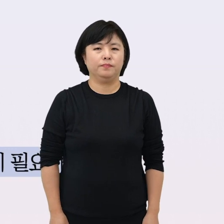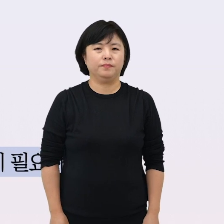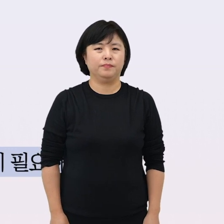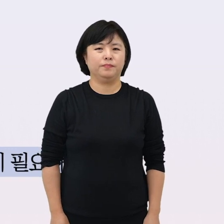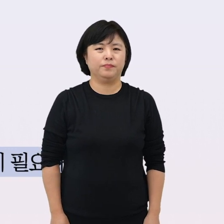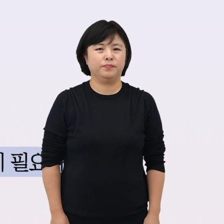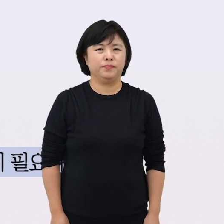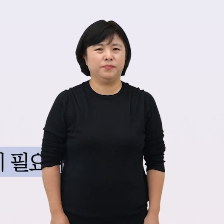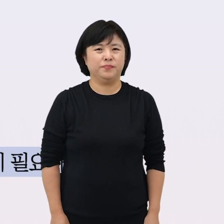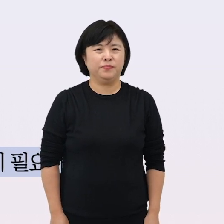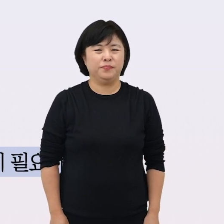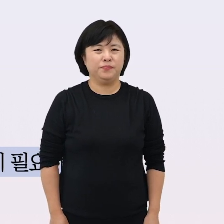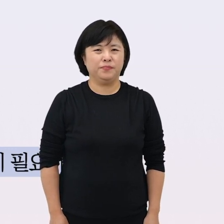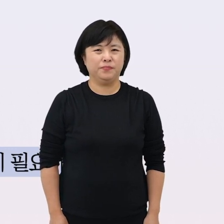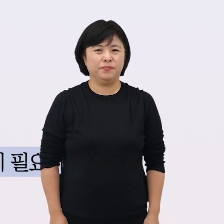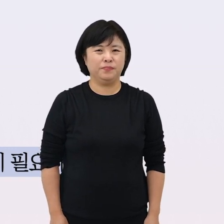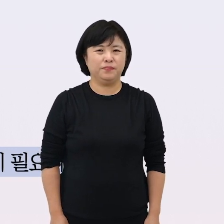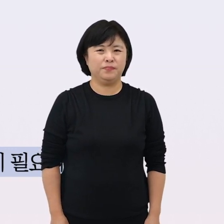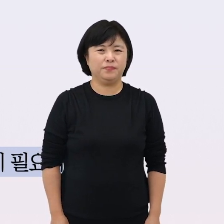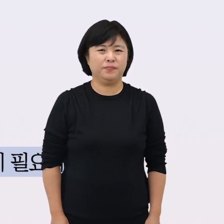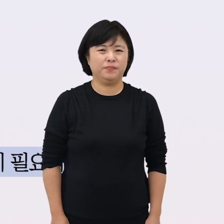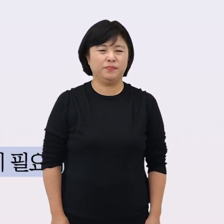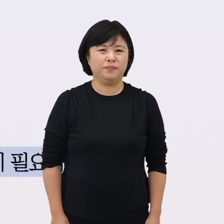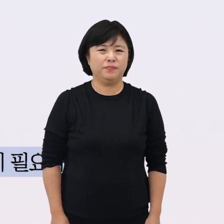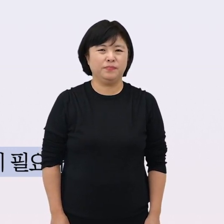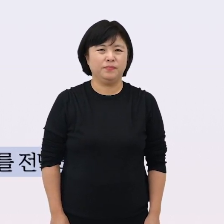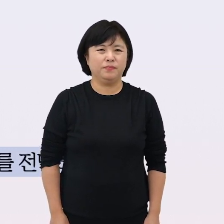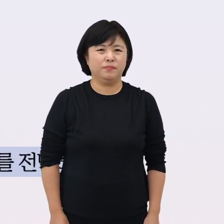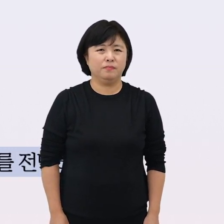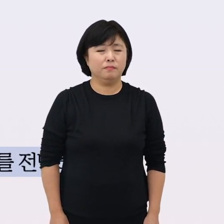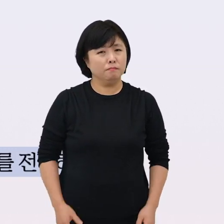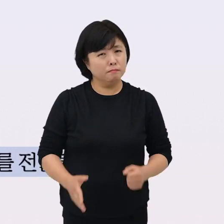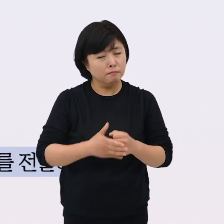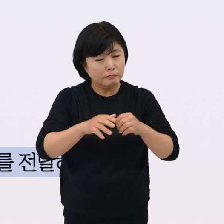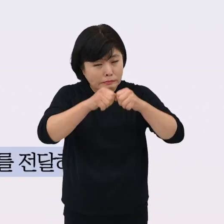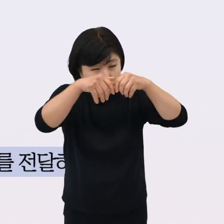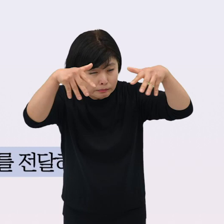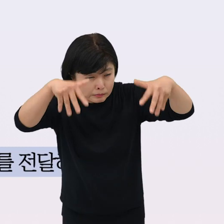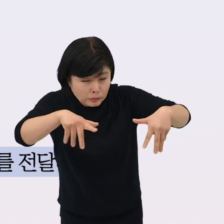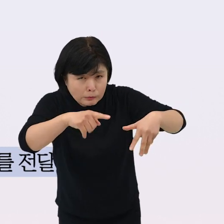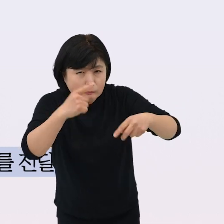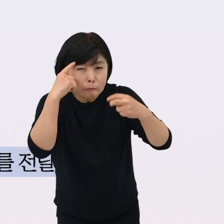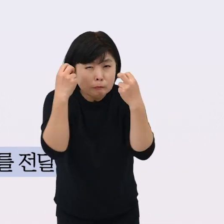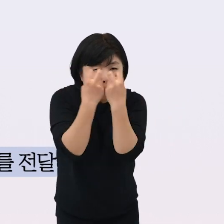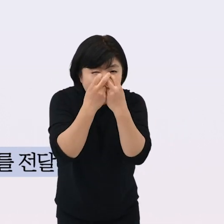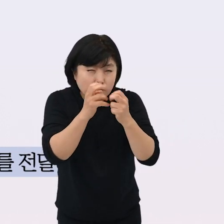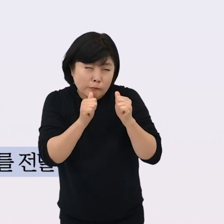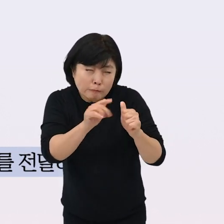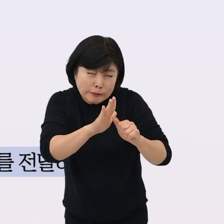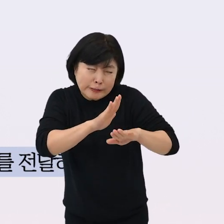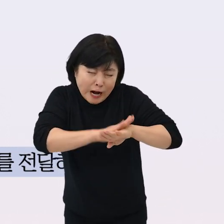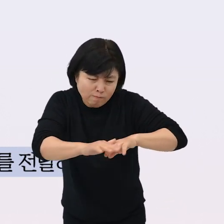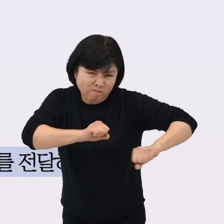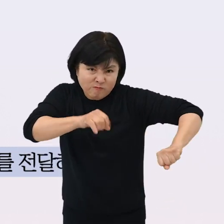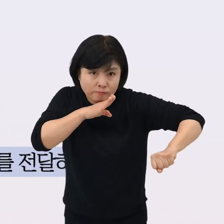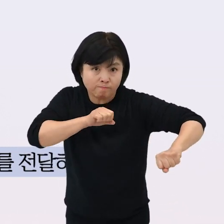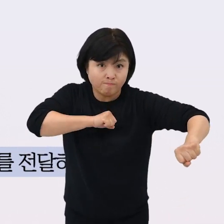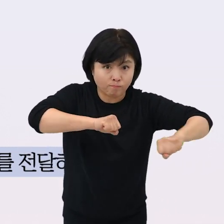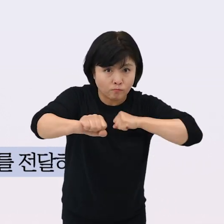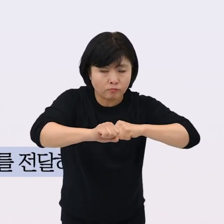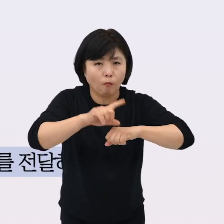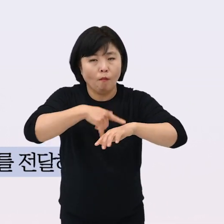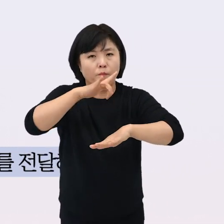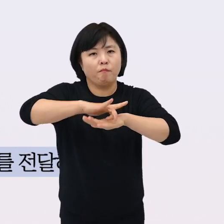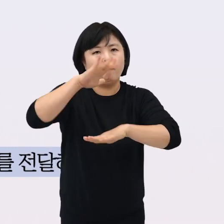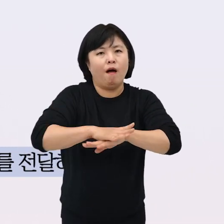과정을 거쳐야 되고 어떤 체계적인 전략이 필요하다. 그리고 그 체계적인 전략을 꾸준히 실행하려면은